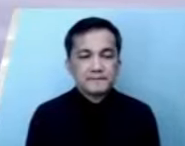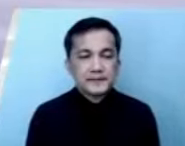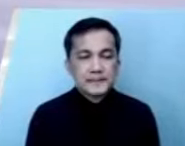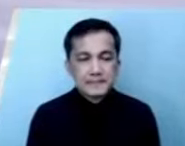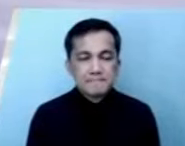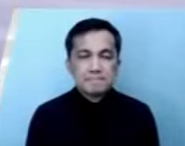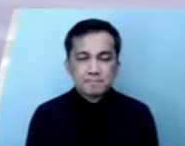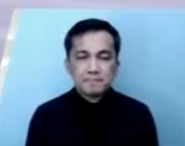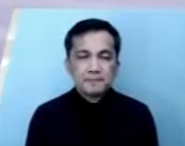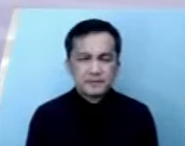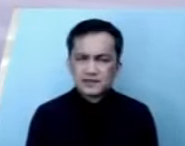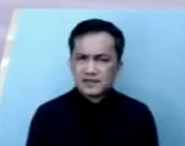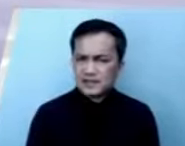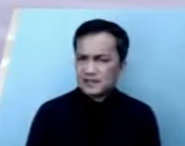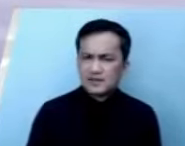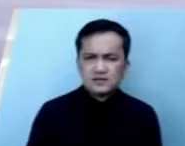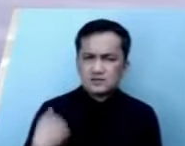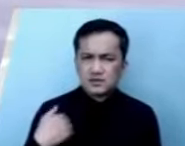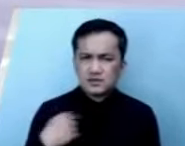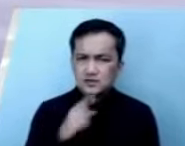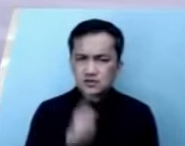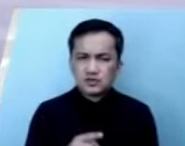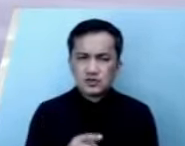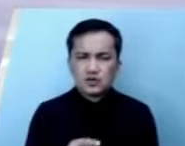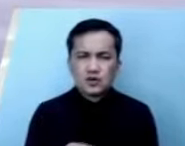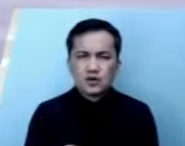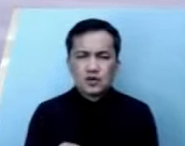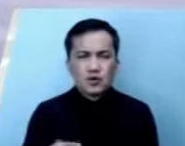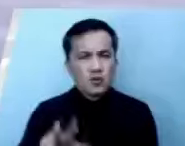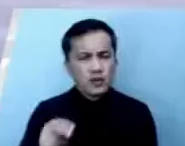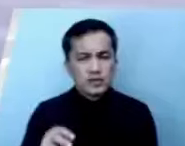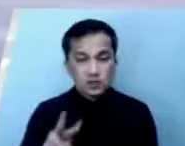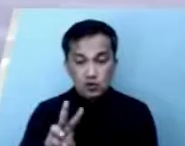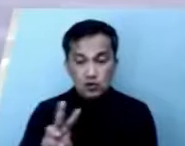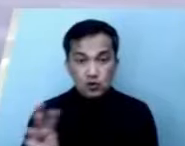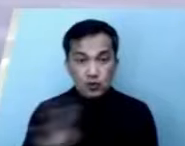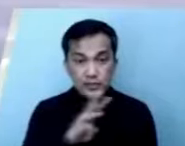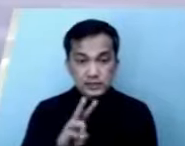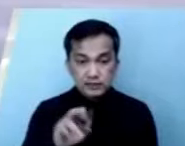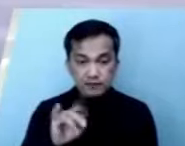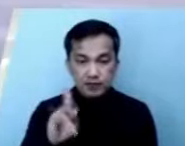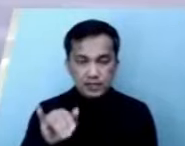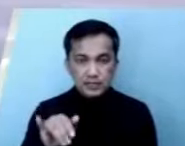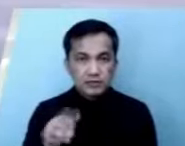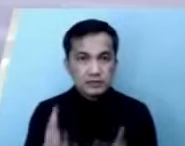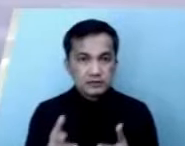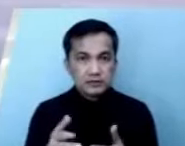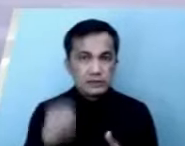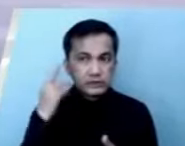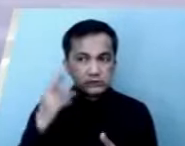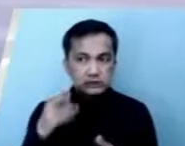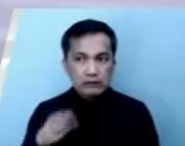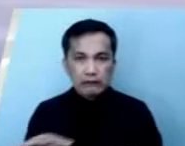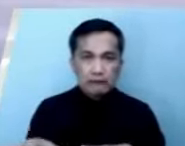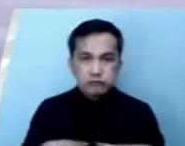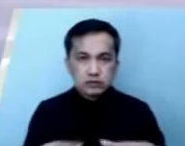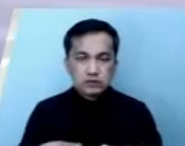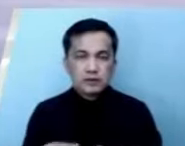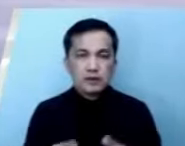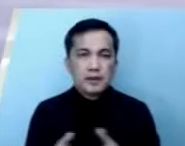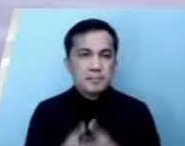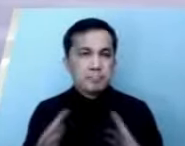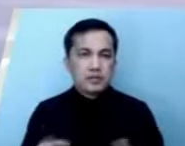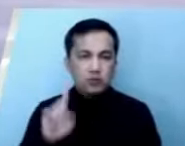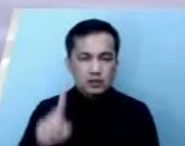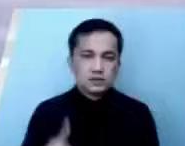Hindi tiyak kung kailan gagalaw ang West Valley Fault na maaaring maging mitsyan ng tinatawag na The Big One. Para paghandaan niyan, isang simulation